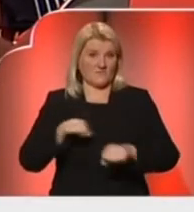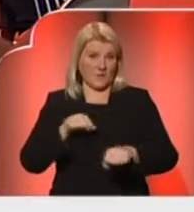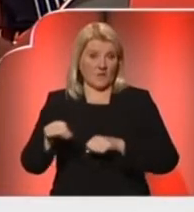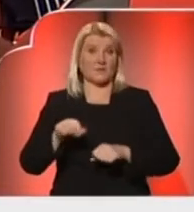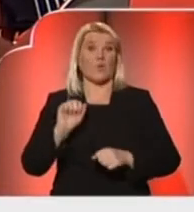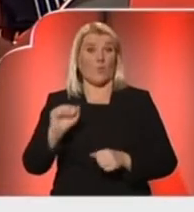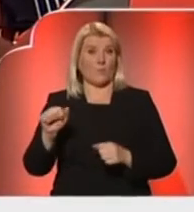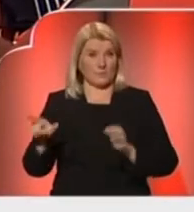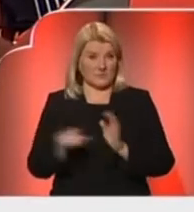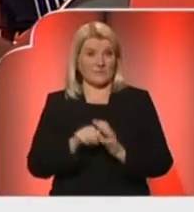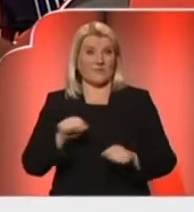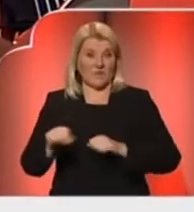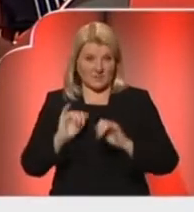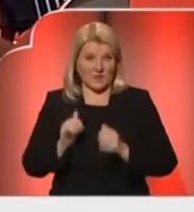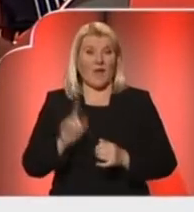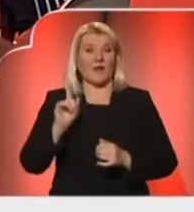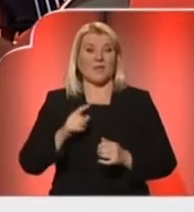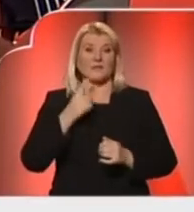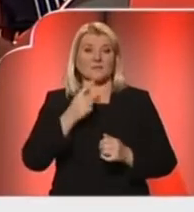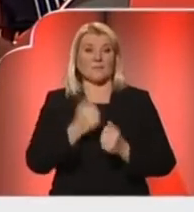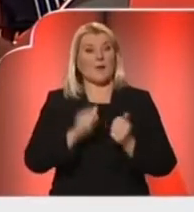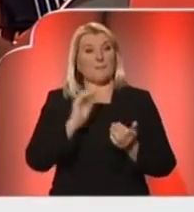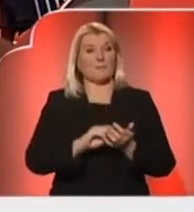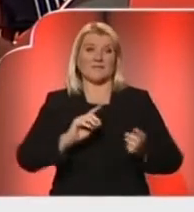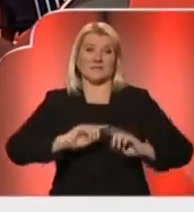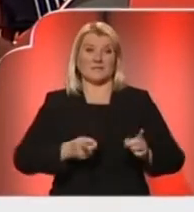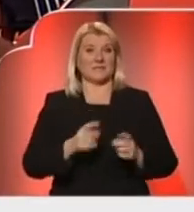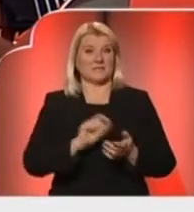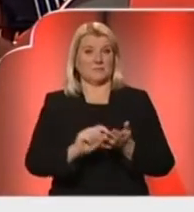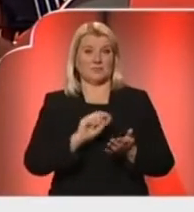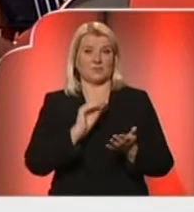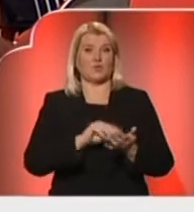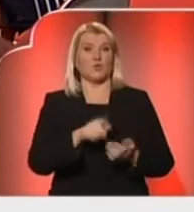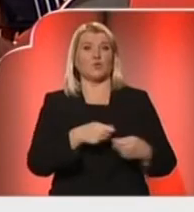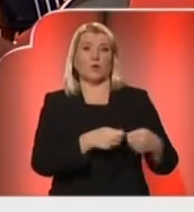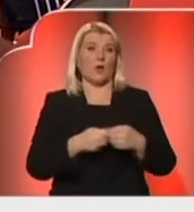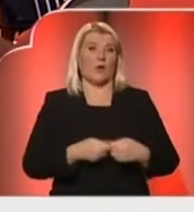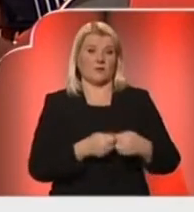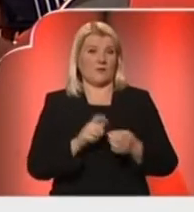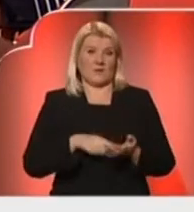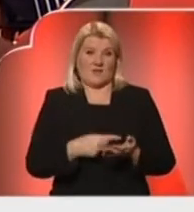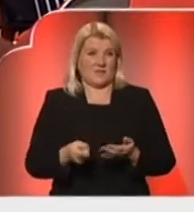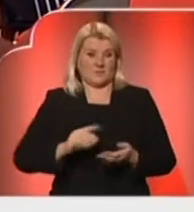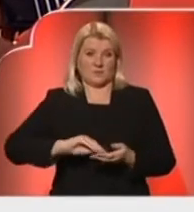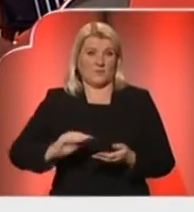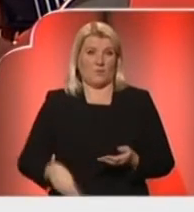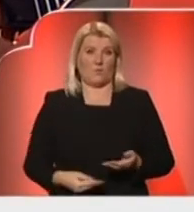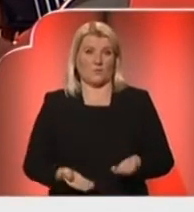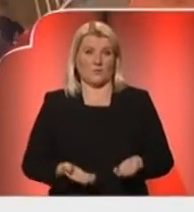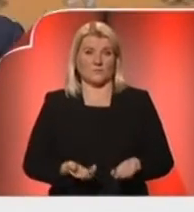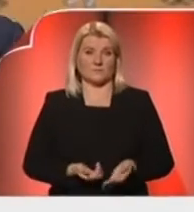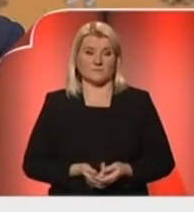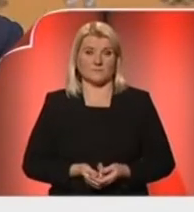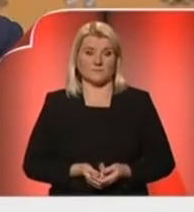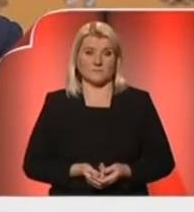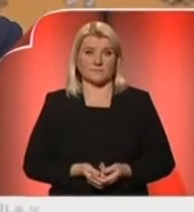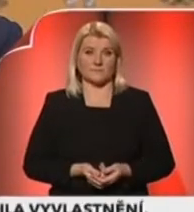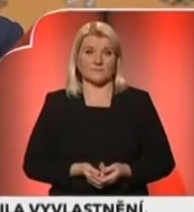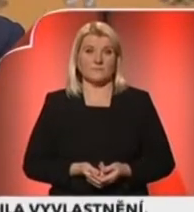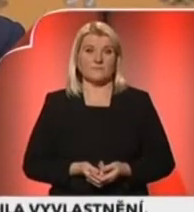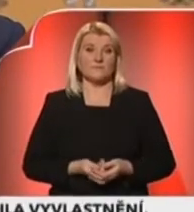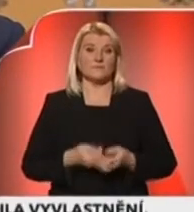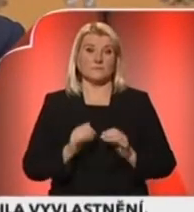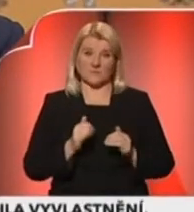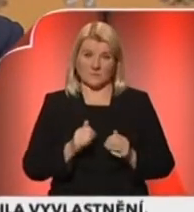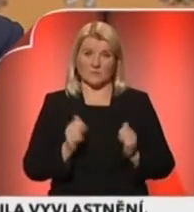komunisty vládnout, ale na papíře mít napsáno, že to je dohodané koaliční smlouva. No určitě, já si